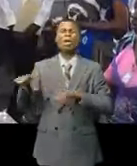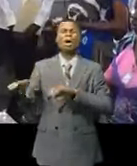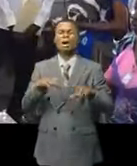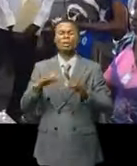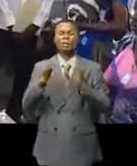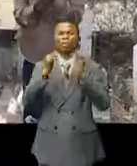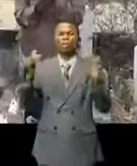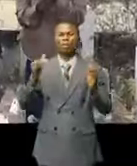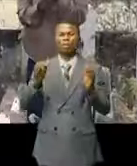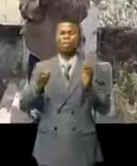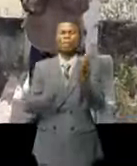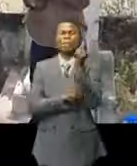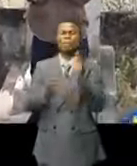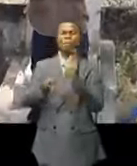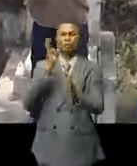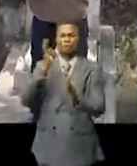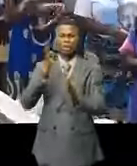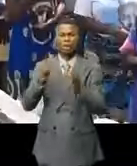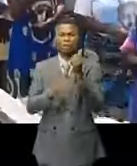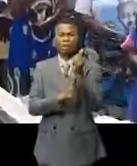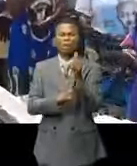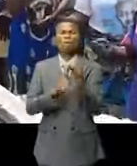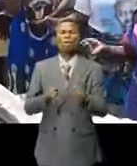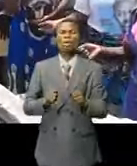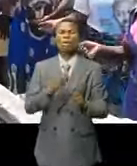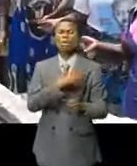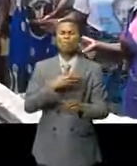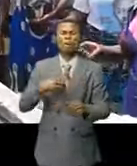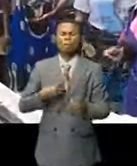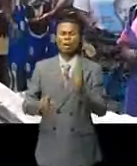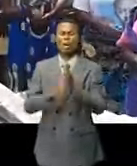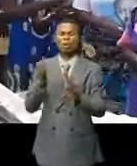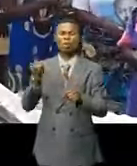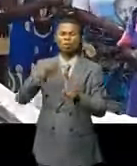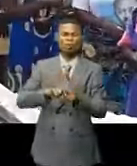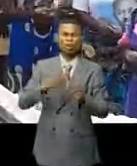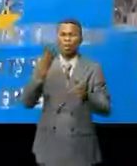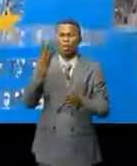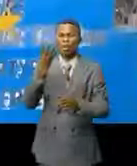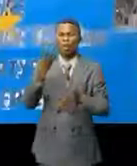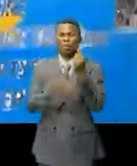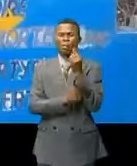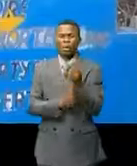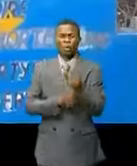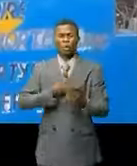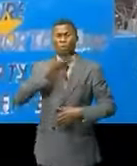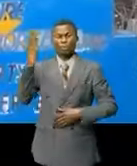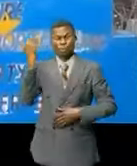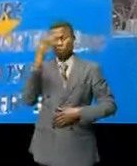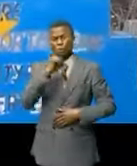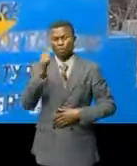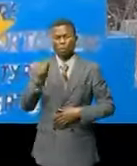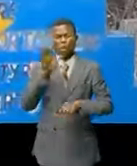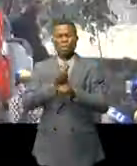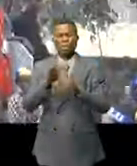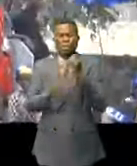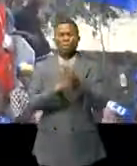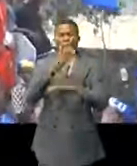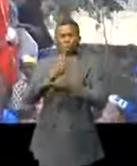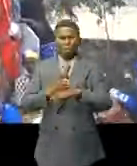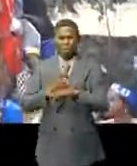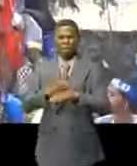soit 13 morts, 61 interpellés, 11 femmes violées, 4 disparus et plusieurs blessés. Dans ce lot de malheurs figurent aussi